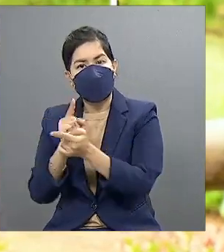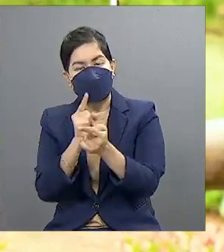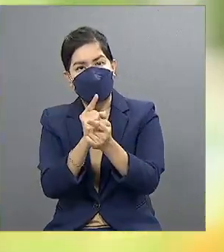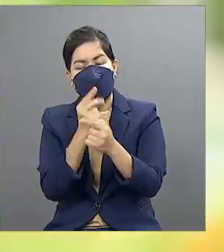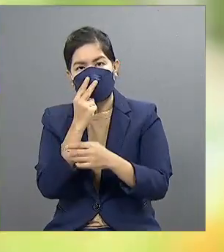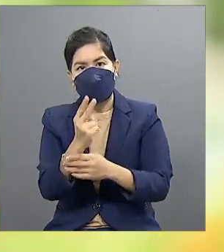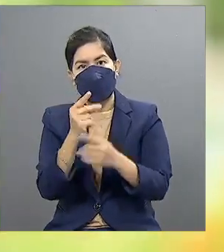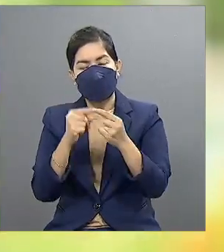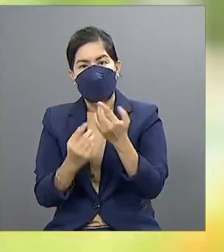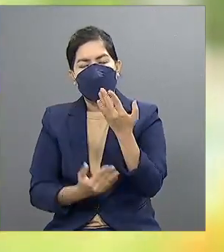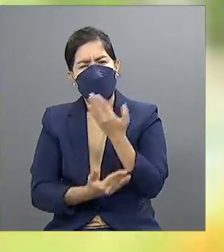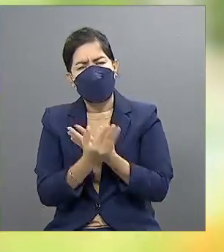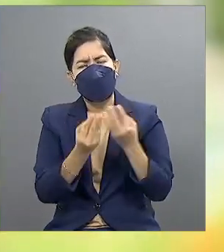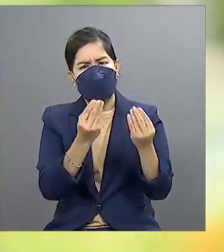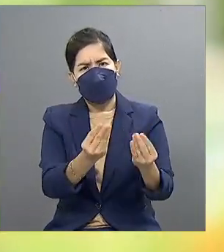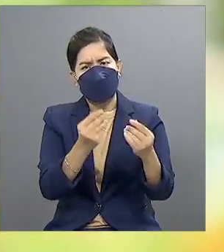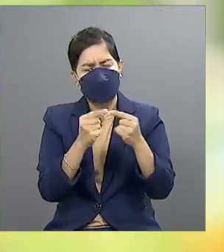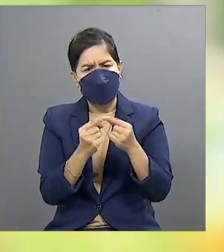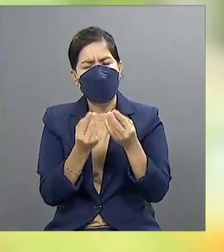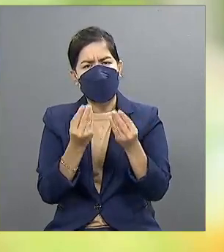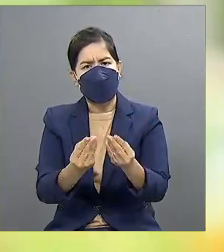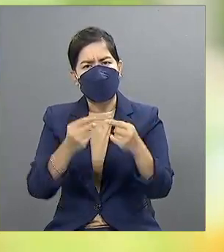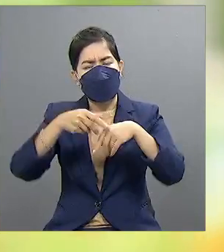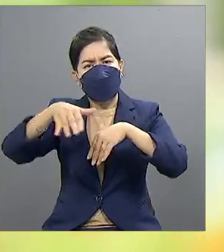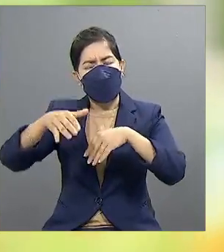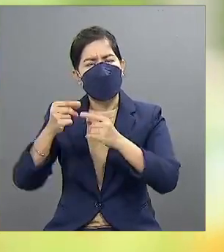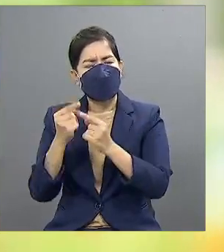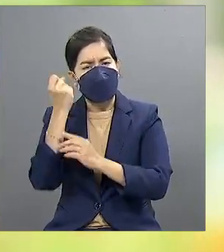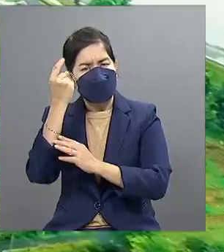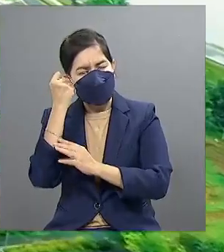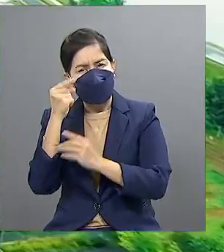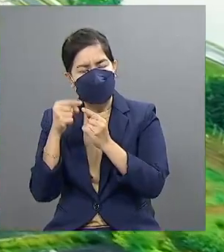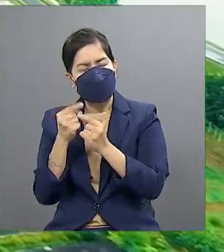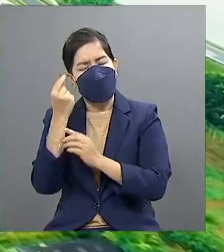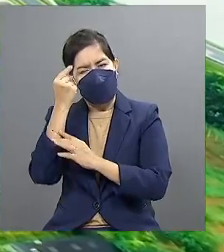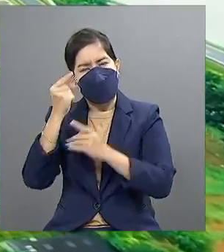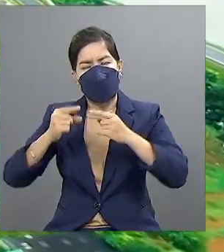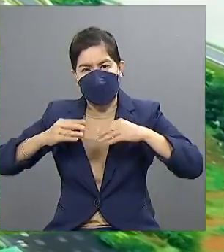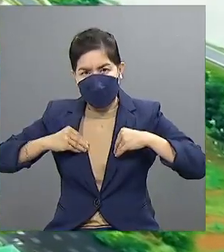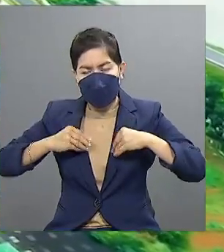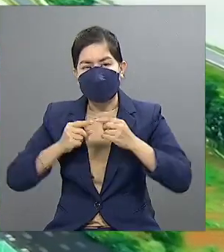ะครับเข้าใจในสิ่งที่ถูกต้องที่กรมราชทัณฑ์เราได้พัฒนาในสิ่งนี้ขึ้นมาครับ